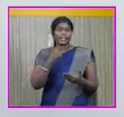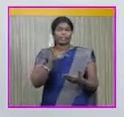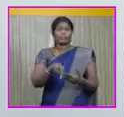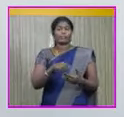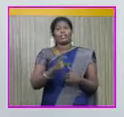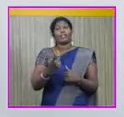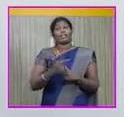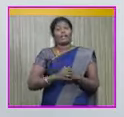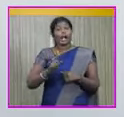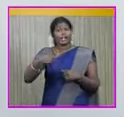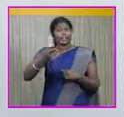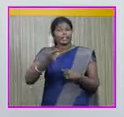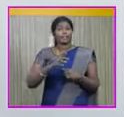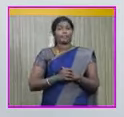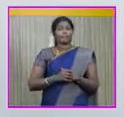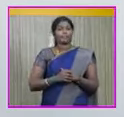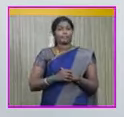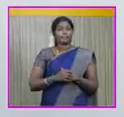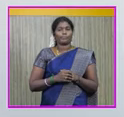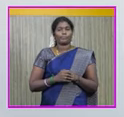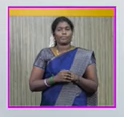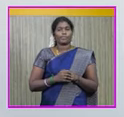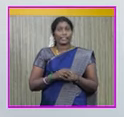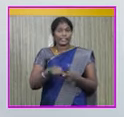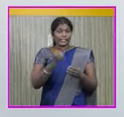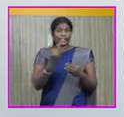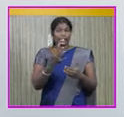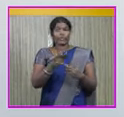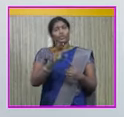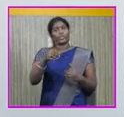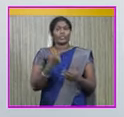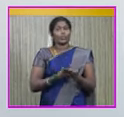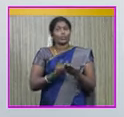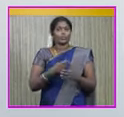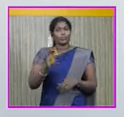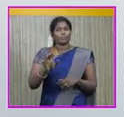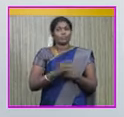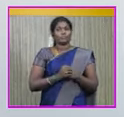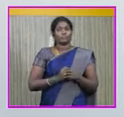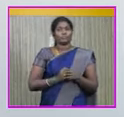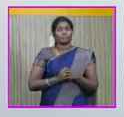மட்டுமல்ல, அடுத்த வகுப்புகளுக்கு நீங்கள் செல்கையிலும் இந்த கான்செப்டெல்லாம் உங்களுக்கு நிச்சயம் பயன்படும்.